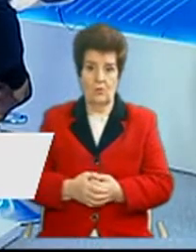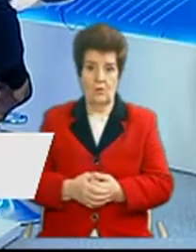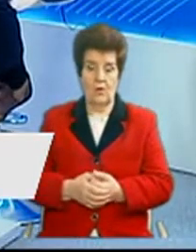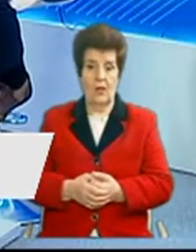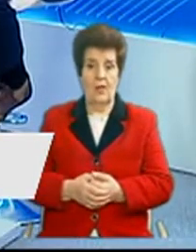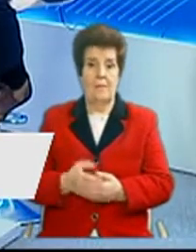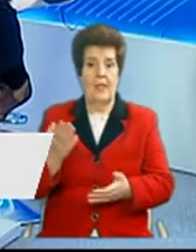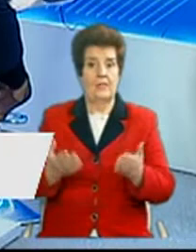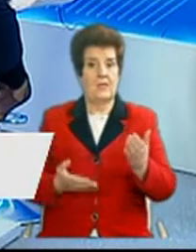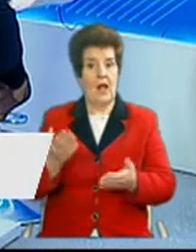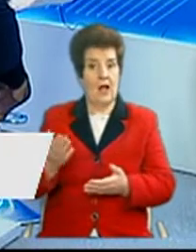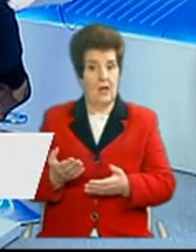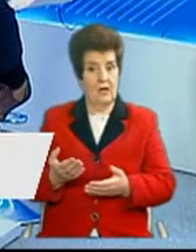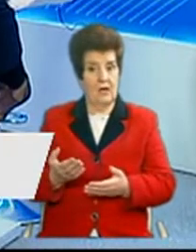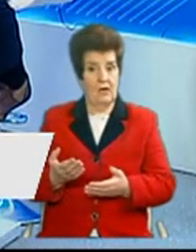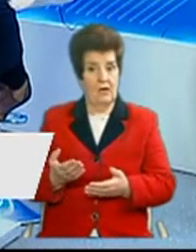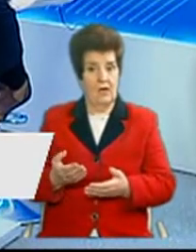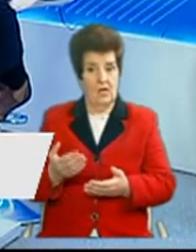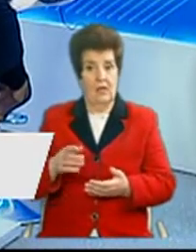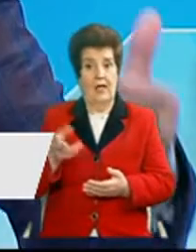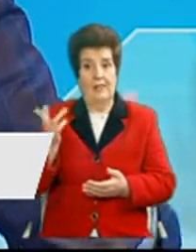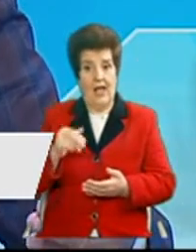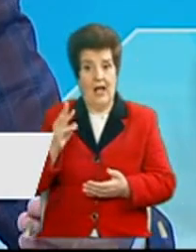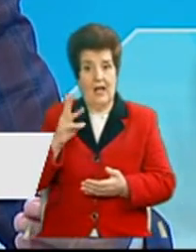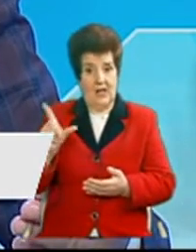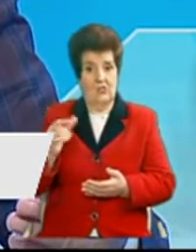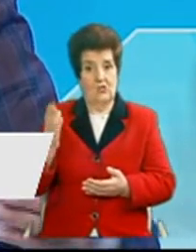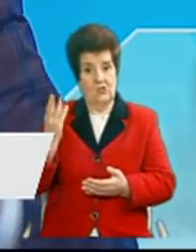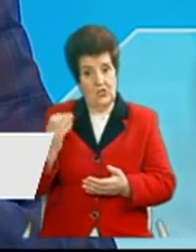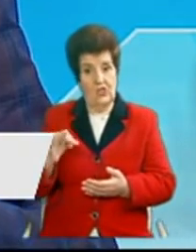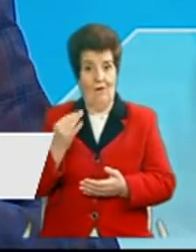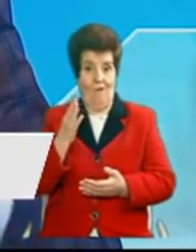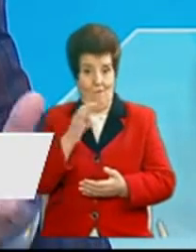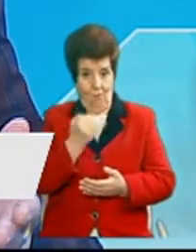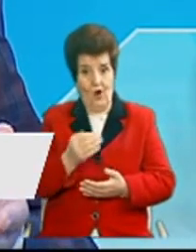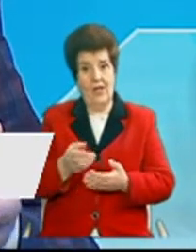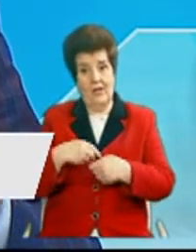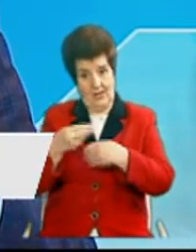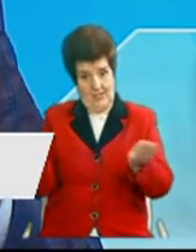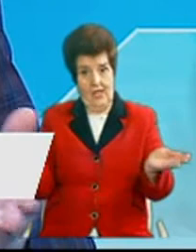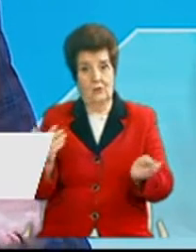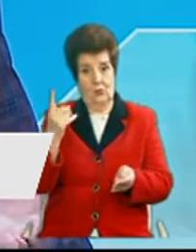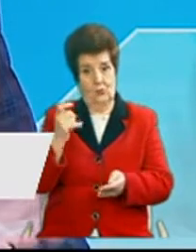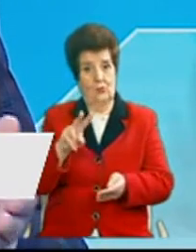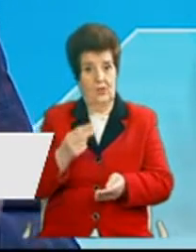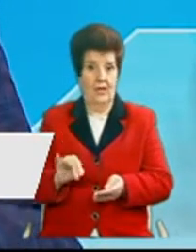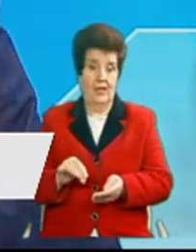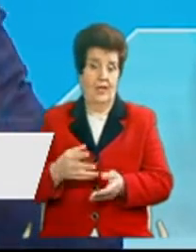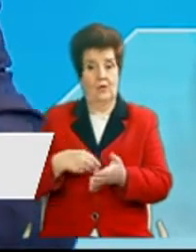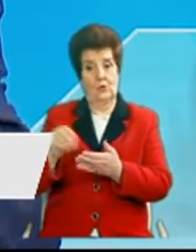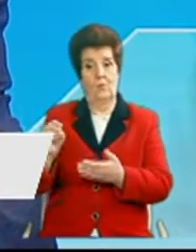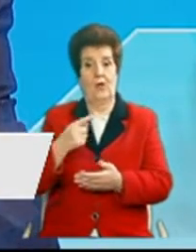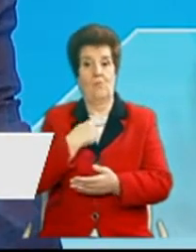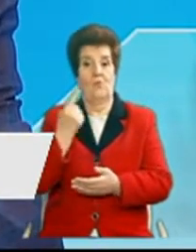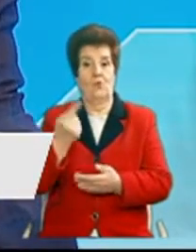Și dacă dumnealor mi-a spus că dați și voi, înseamnă că cineva dau 100 cei de lei sau poate și mai mult ca să cumpere un vot.